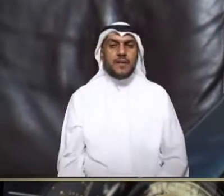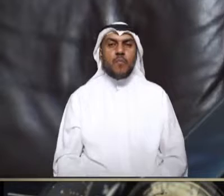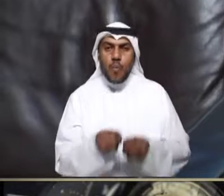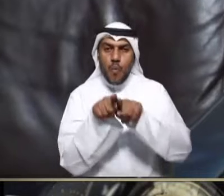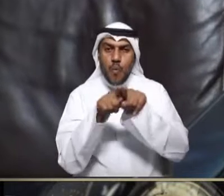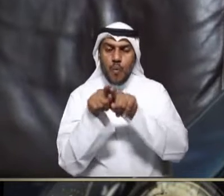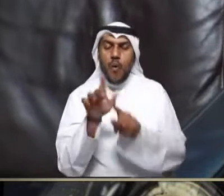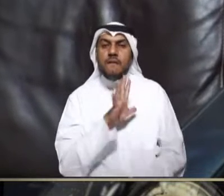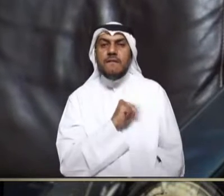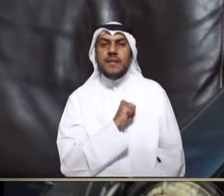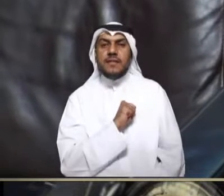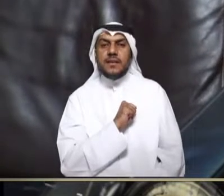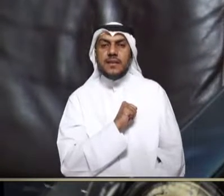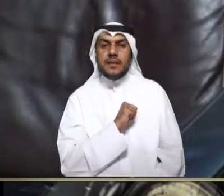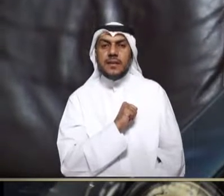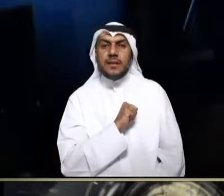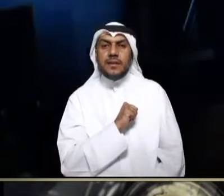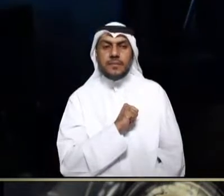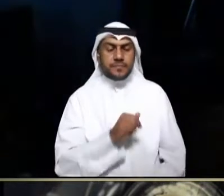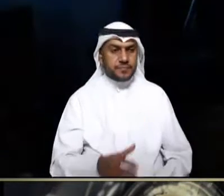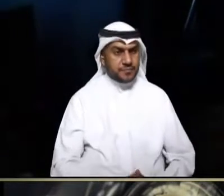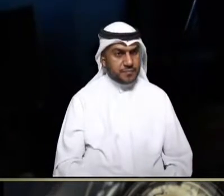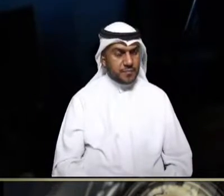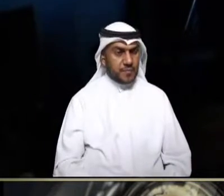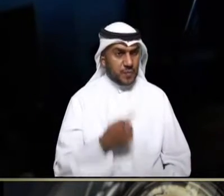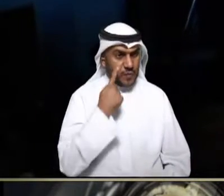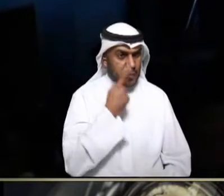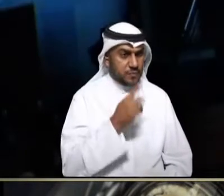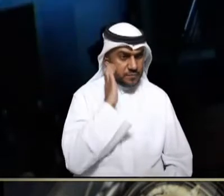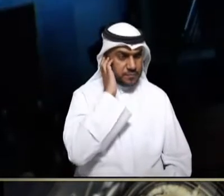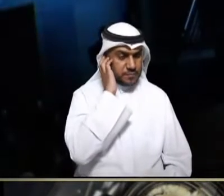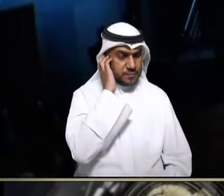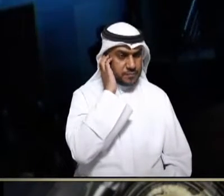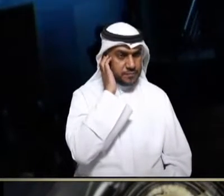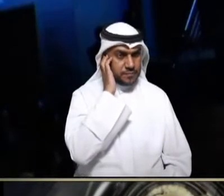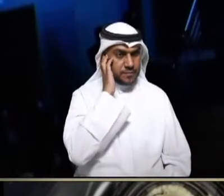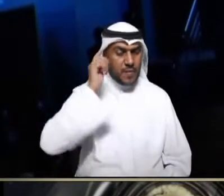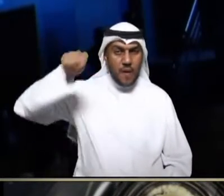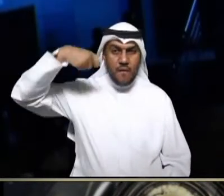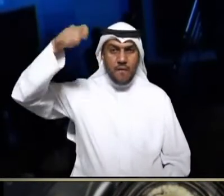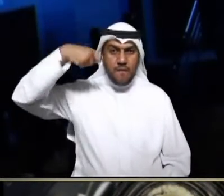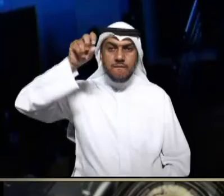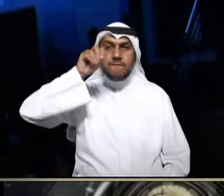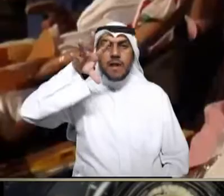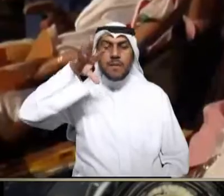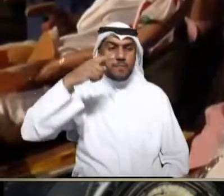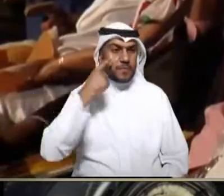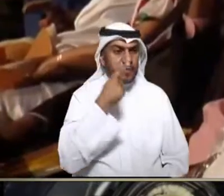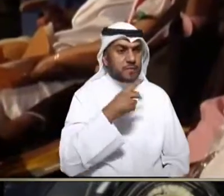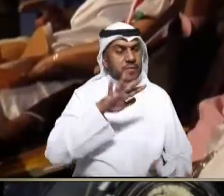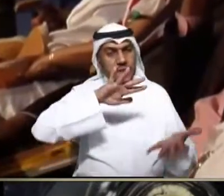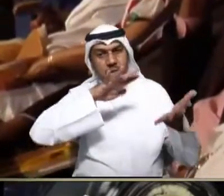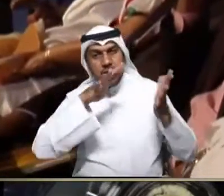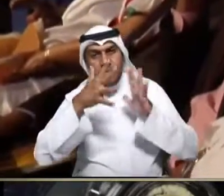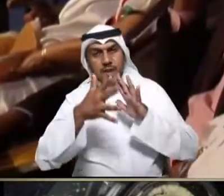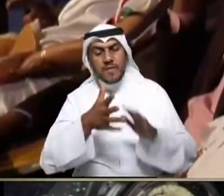شقائنا في دولة فلسطين. وتم خلال هذا الموكب عرض فيلم وثائقي يحوصل مسيرة اتحاد إذاعات